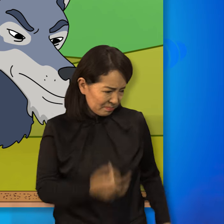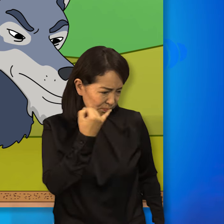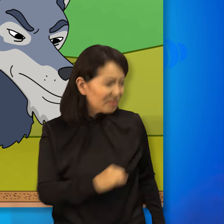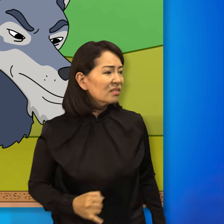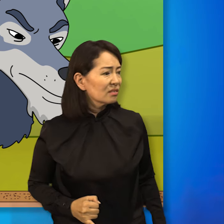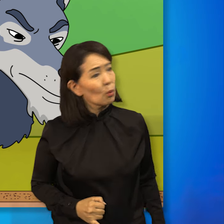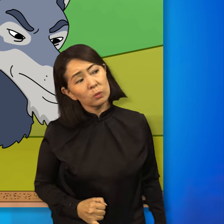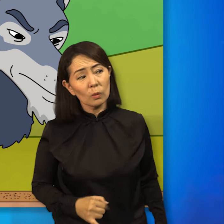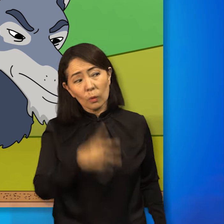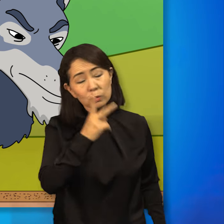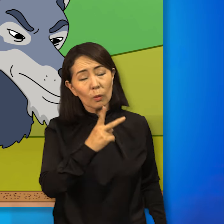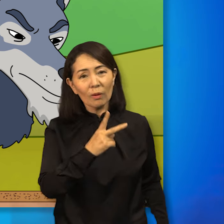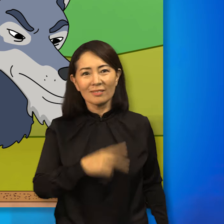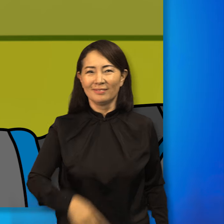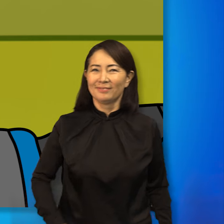Заалуу.